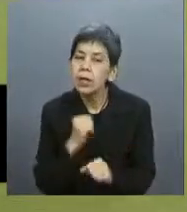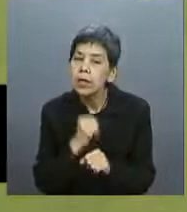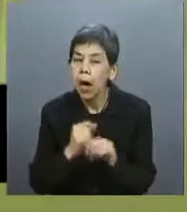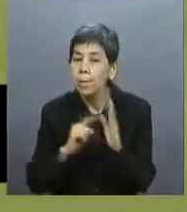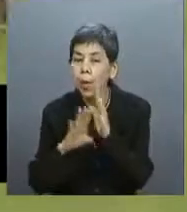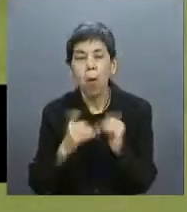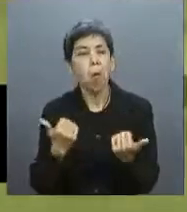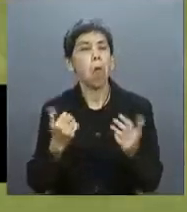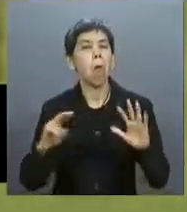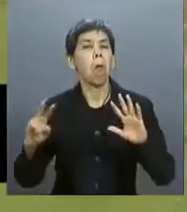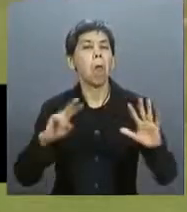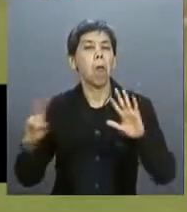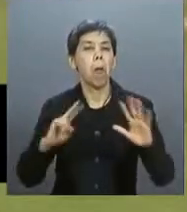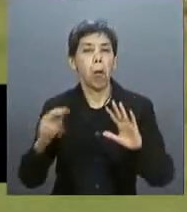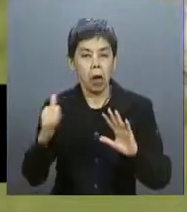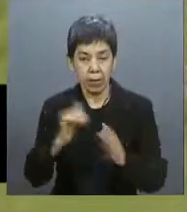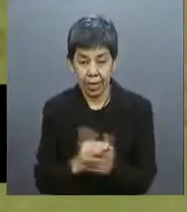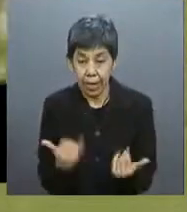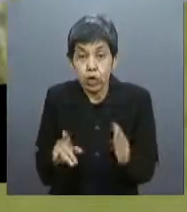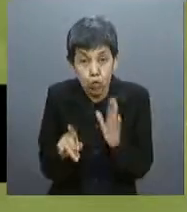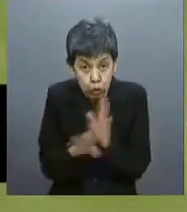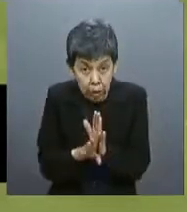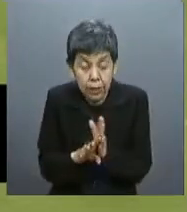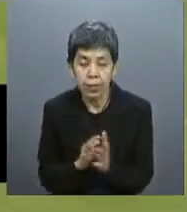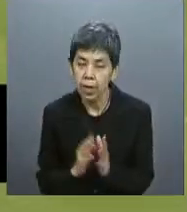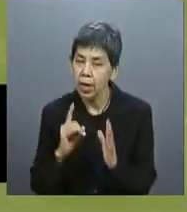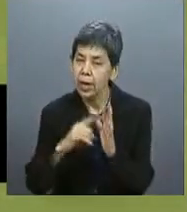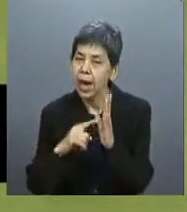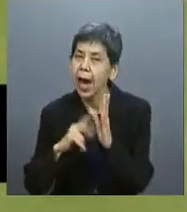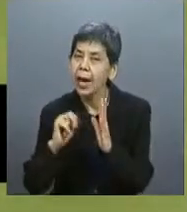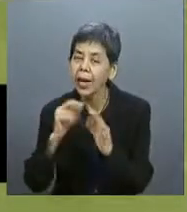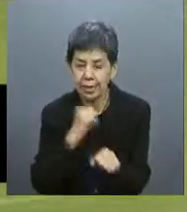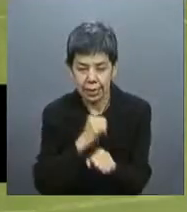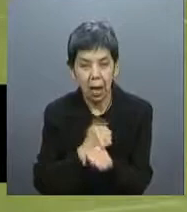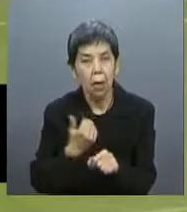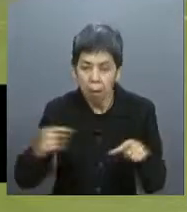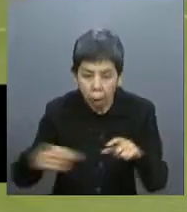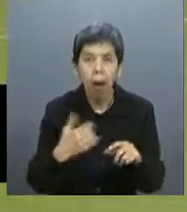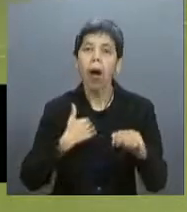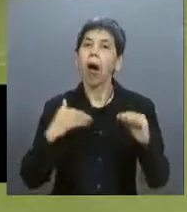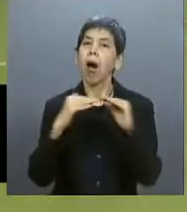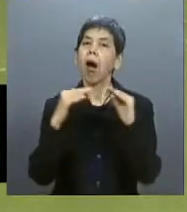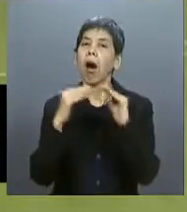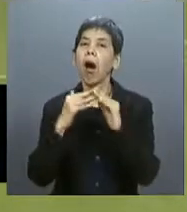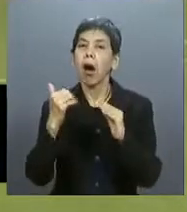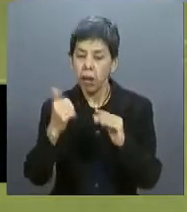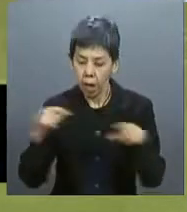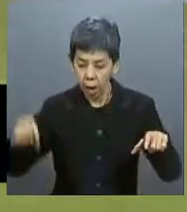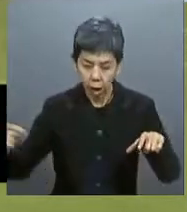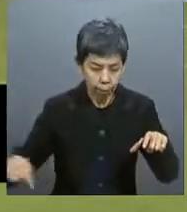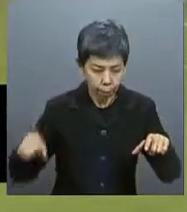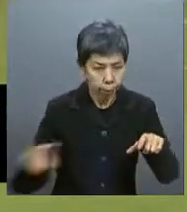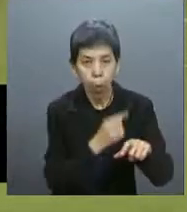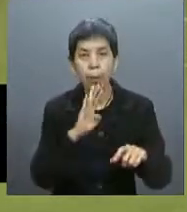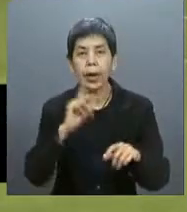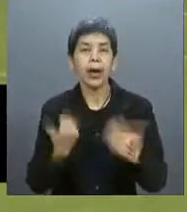ให้บุรีรัมย์หนีเป็น5ประตูต่อ2และสุดท้ายดาแกนบอสควิดนะครับก็ทำแฮตทริกด้วยเช่นเดียวกันด้วยการยิงจุดโทษให้แบ